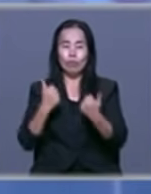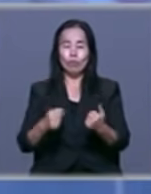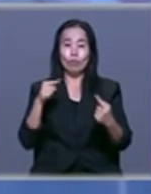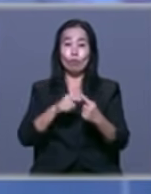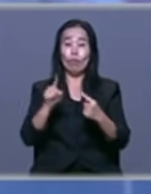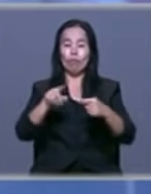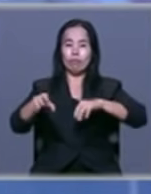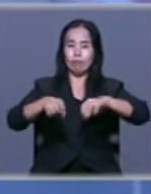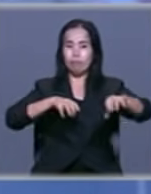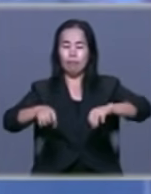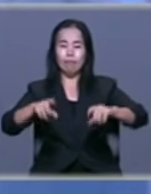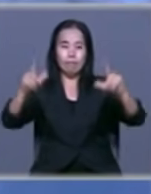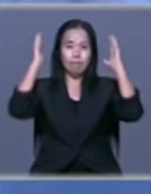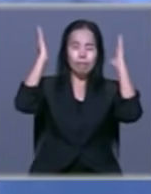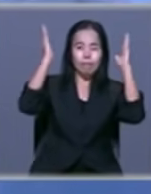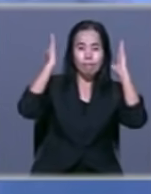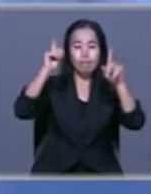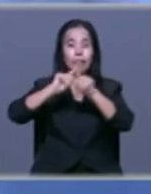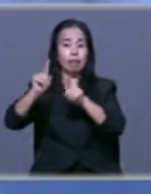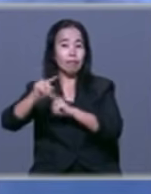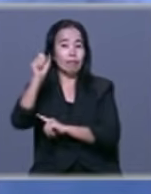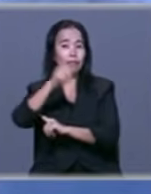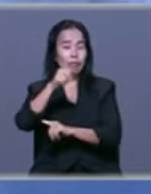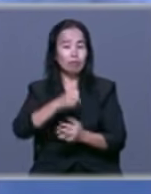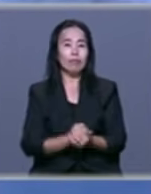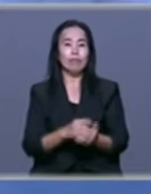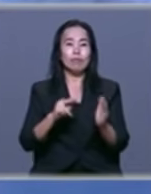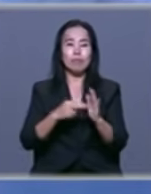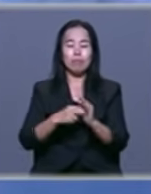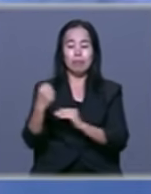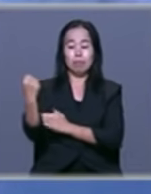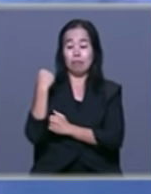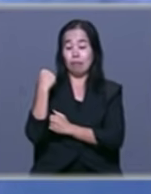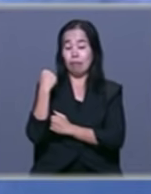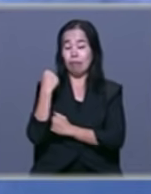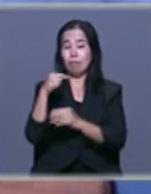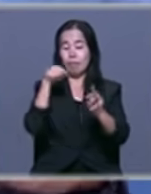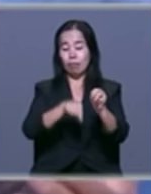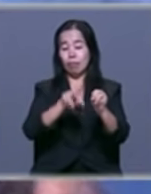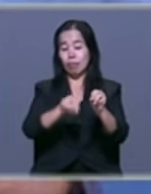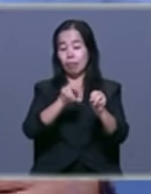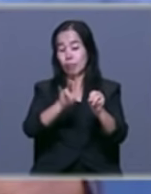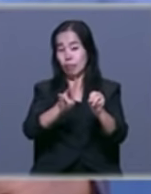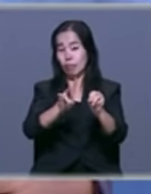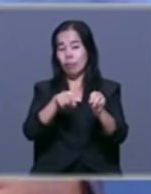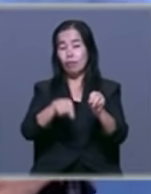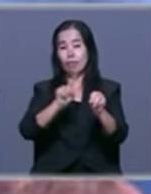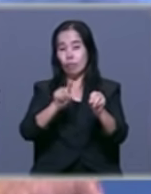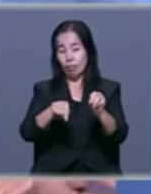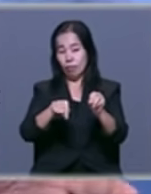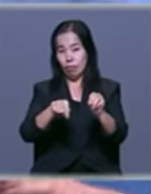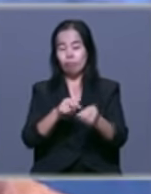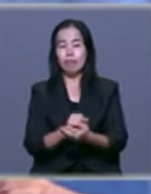การเลือกตั้งนะใช้มาตรา37ที่ถูกคล้ายๆว่าถูก